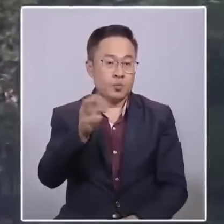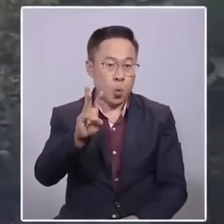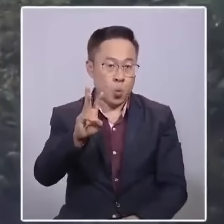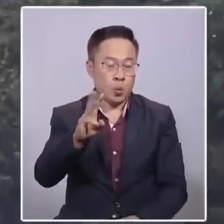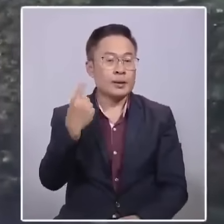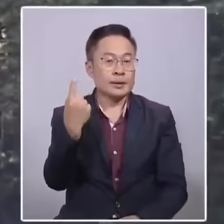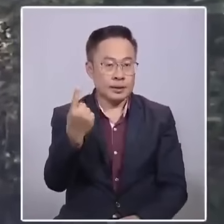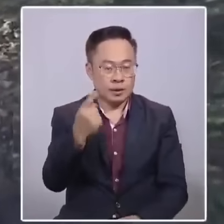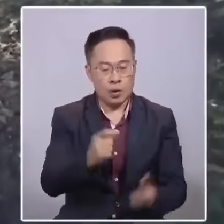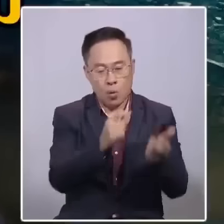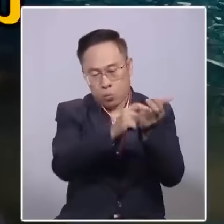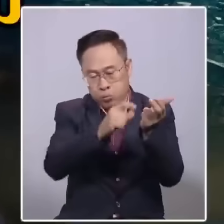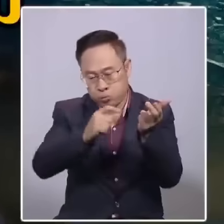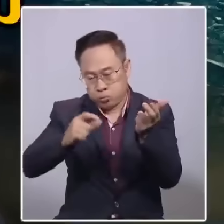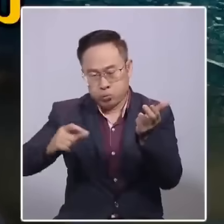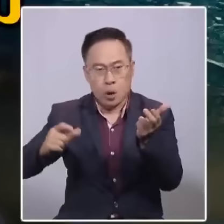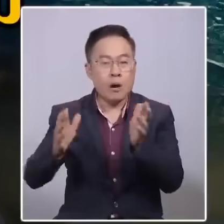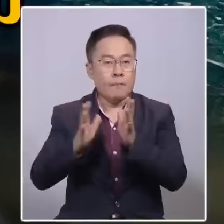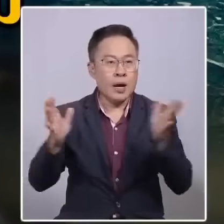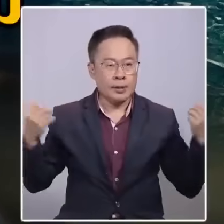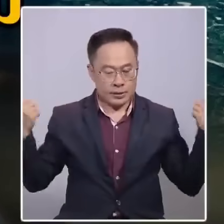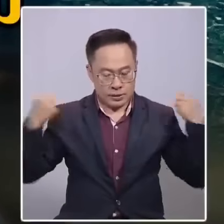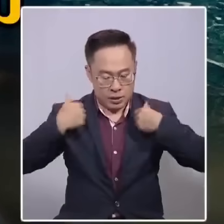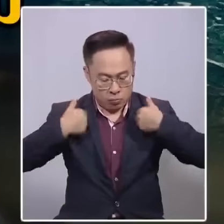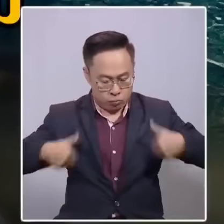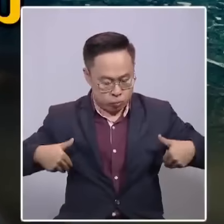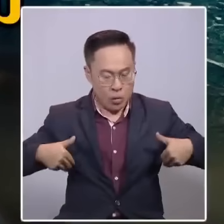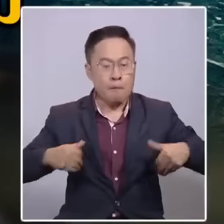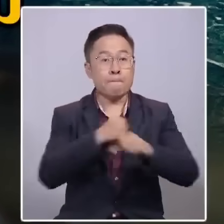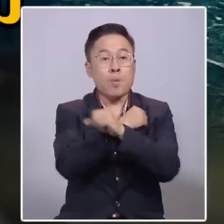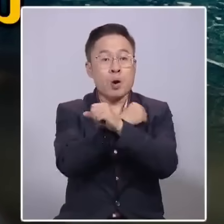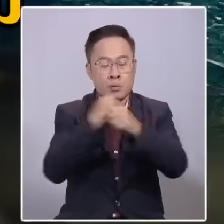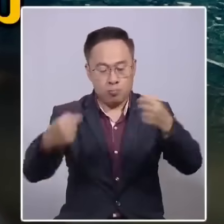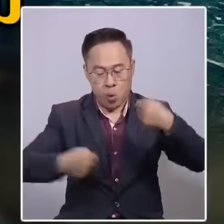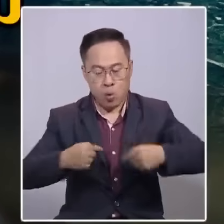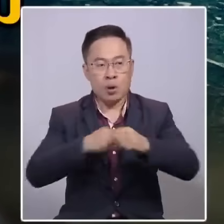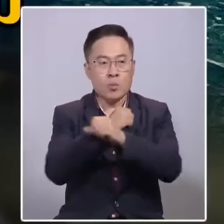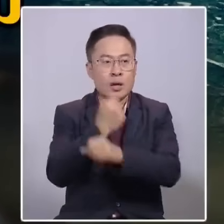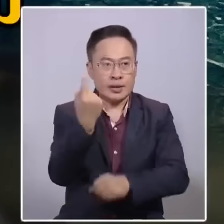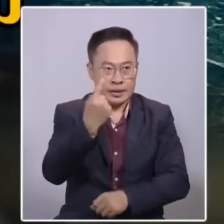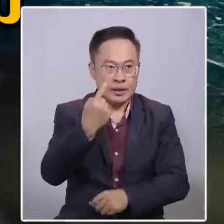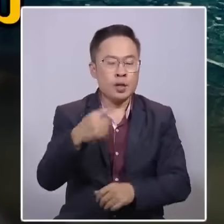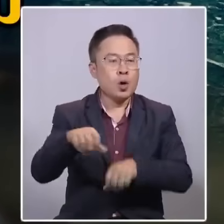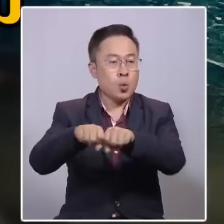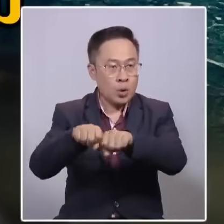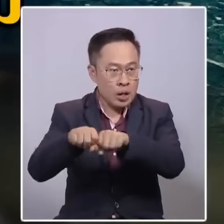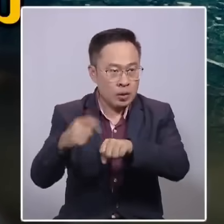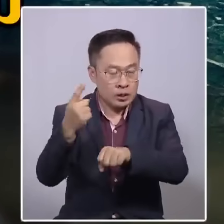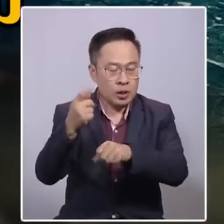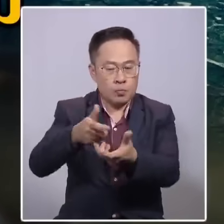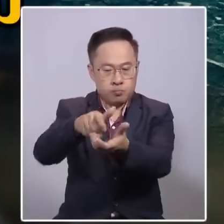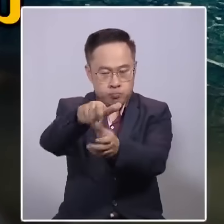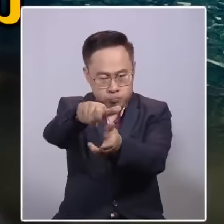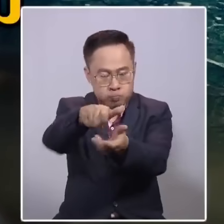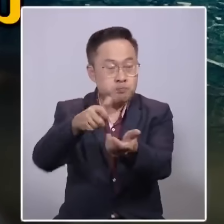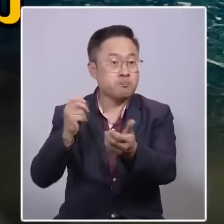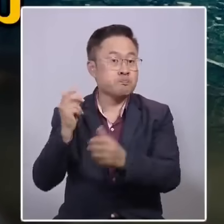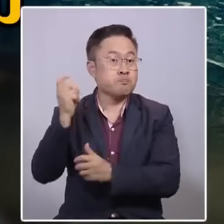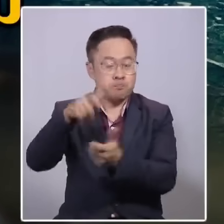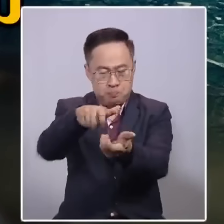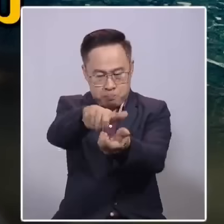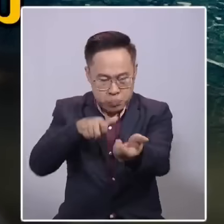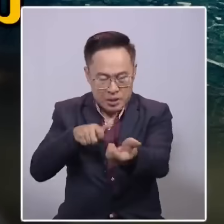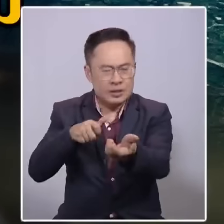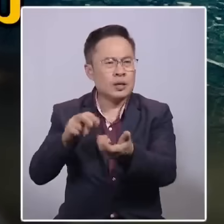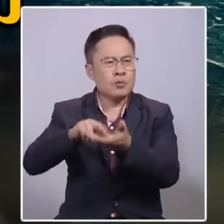กระบอกแม็กกาซีน 4แม็กเสื้อกั๊ก1ตัวปืนลูกซอง 1กระบอกรองเท้า 1คู่เสื้อผ้าถ้วยจาน